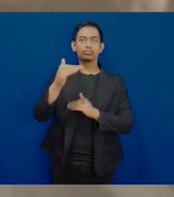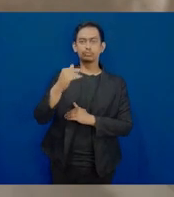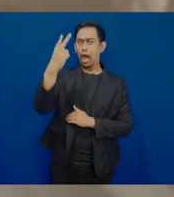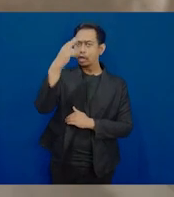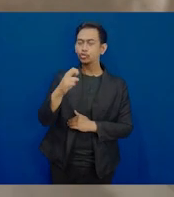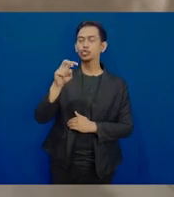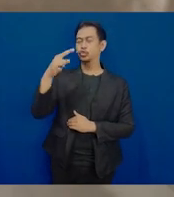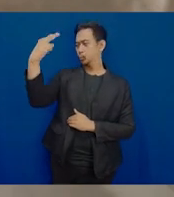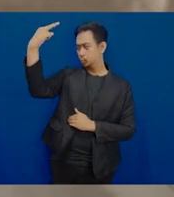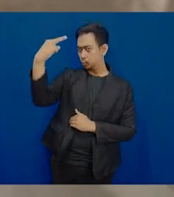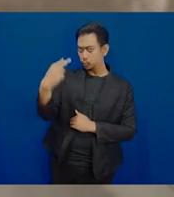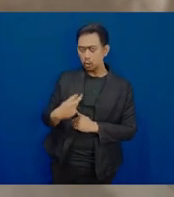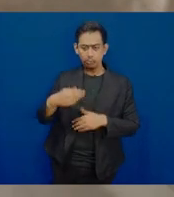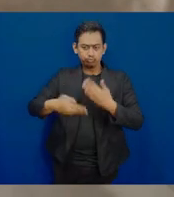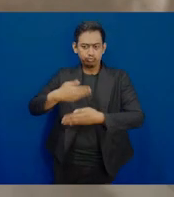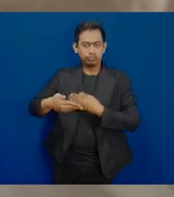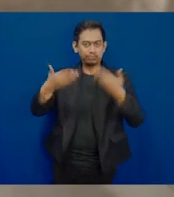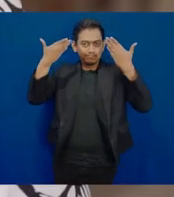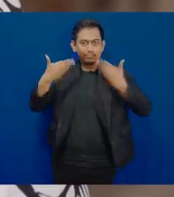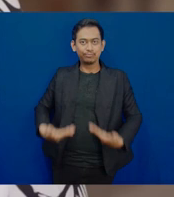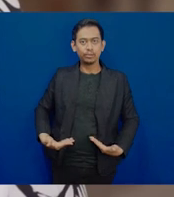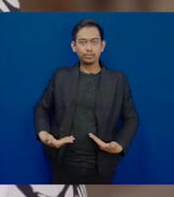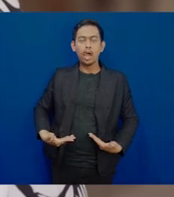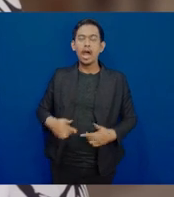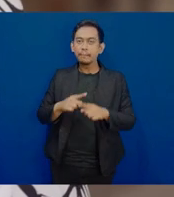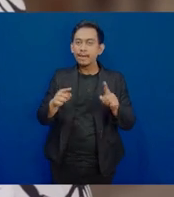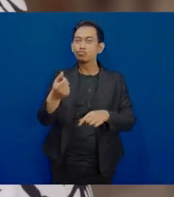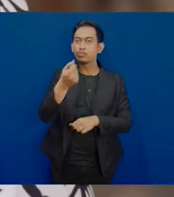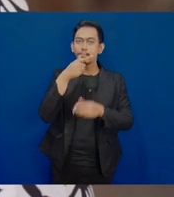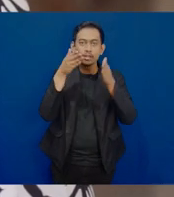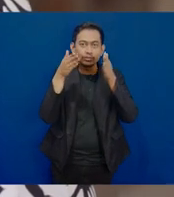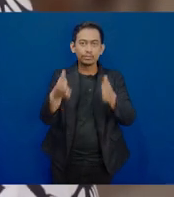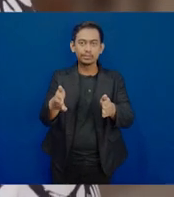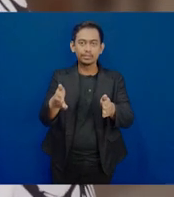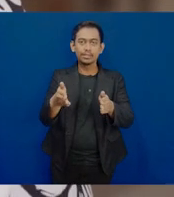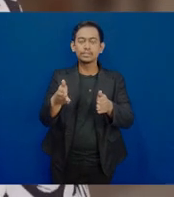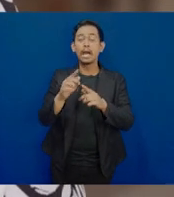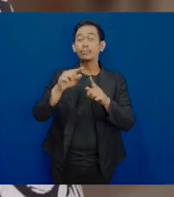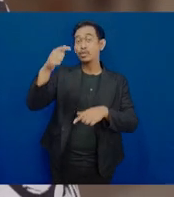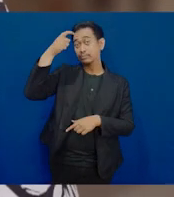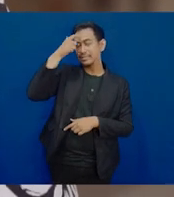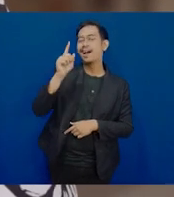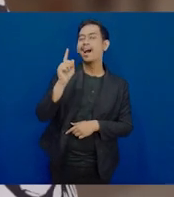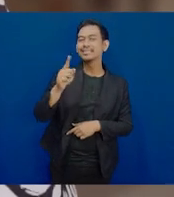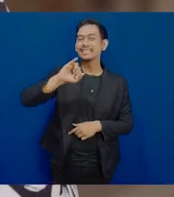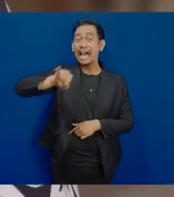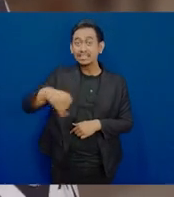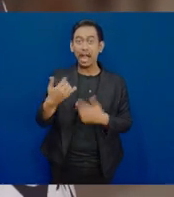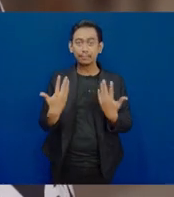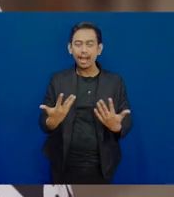tindak lanjuti untuk pemeriksaan berikutnya dengan obatnya di puskesmas ada. Jadi sangat disayangkan